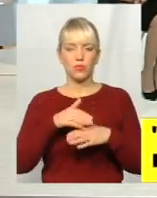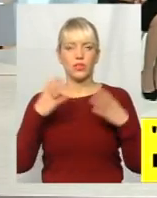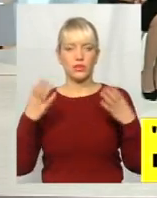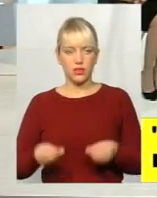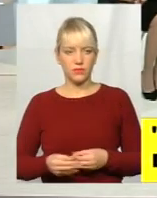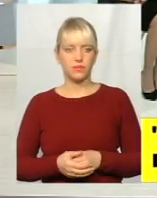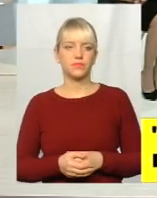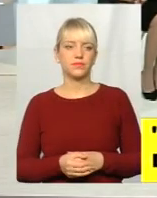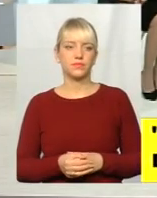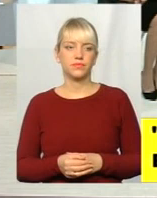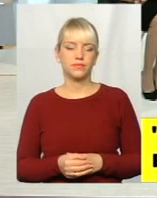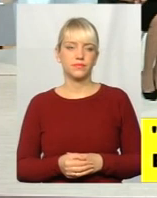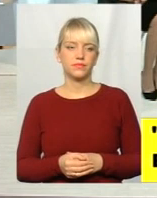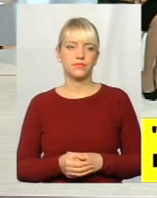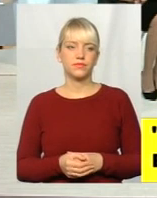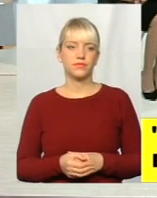Добрий день. Добрий день.